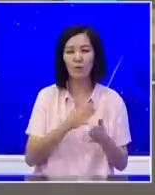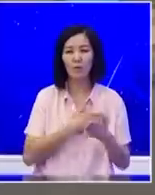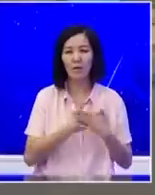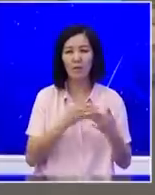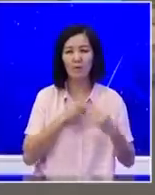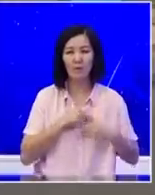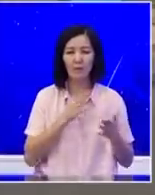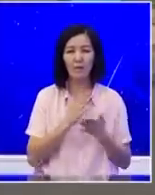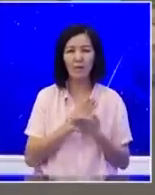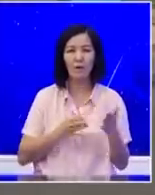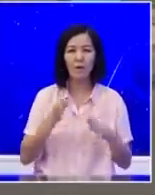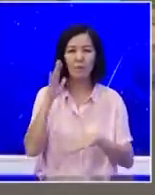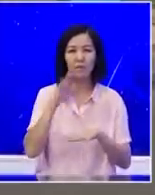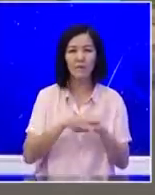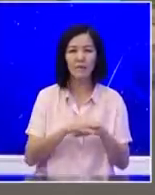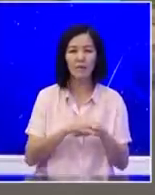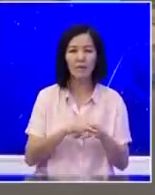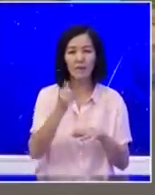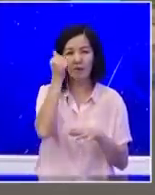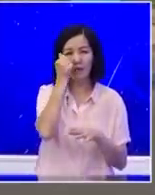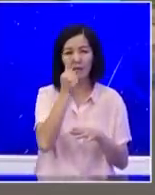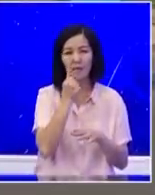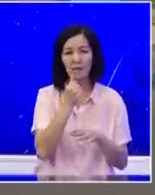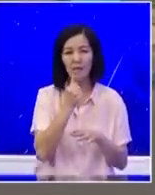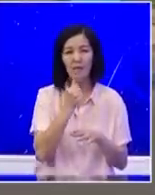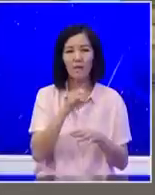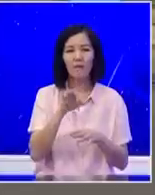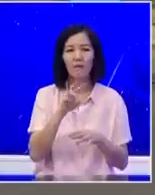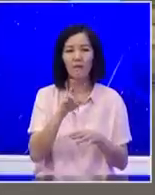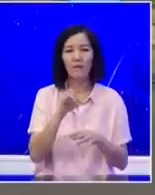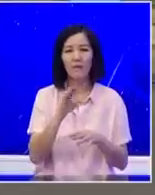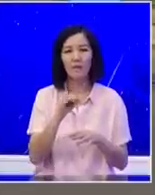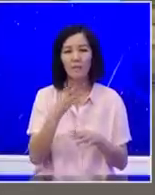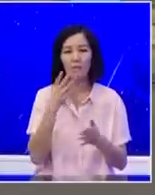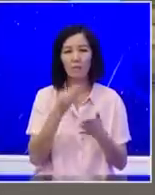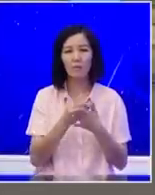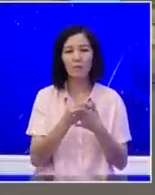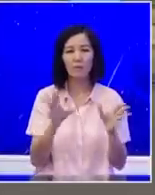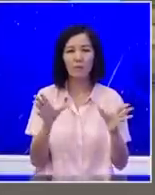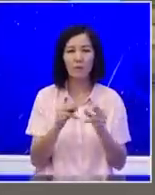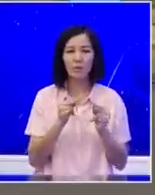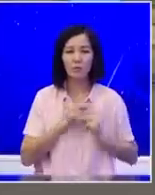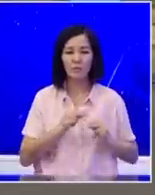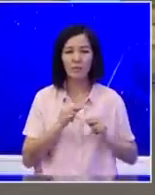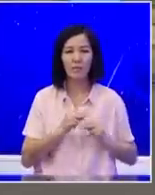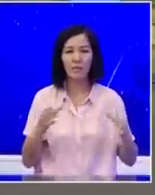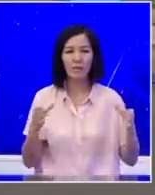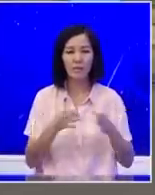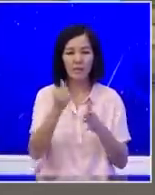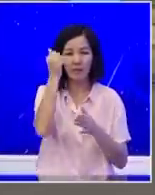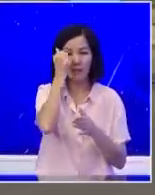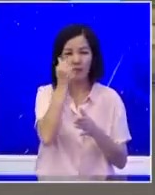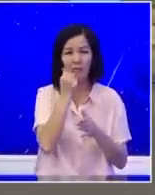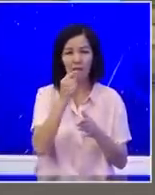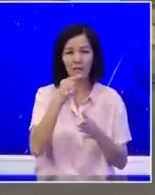көтеруге аянбай еңбек етті. Облыс әкімі елеп алғысын айтты. Өз кезегінде Талғат Қайнарбеков өзімен қоян-қолтық жұмыс істеген